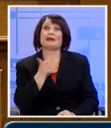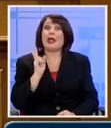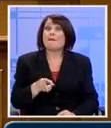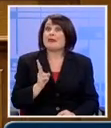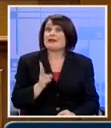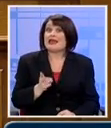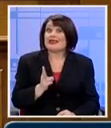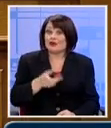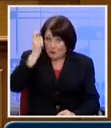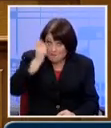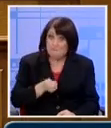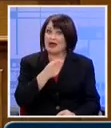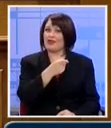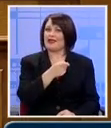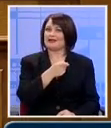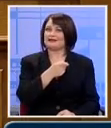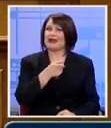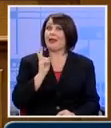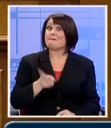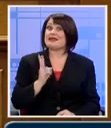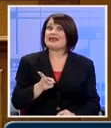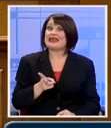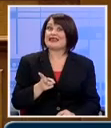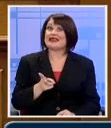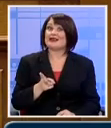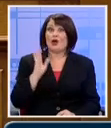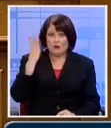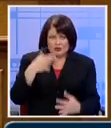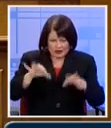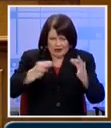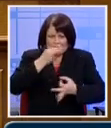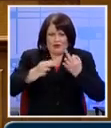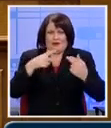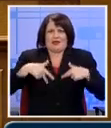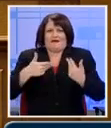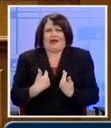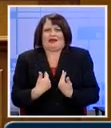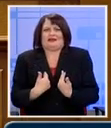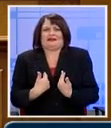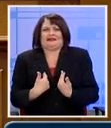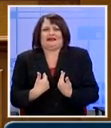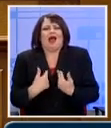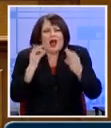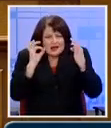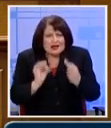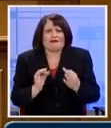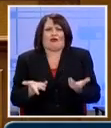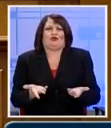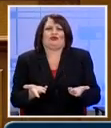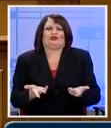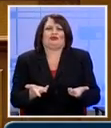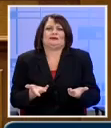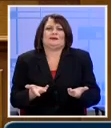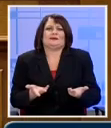κινδύνους που τώρα αναγνωρίζετε, κύριε Τσίπρα, τους επικαλείται από την αρχή η κυβέρνηση. Και αυτούς ακριβώς τους κινδύνους πολύ